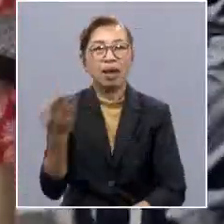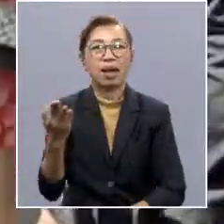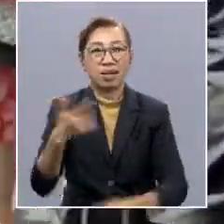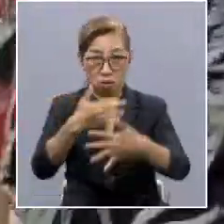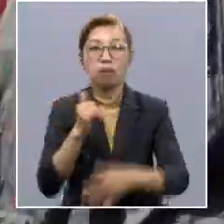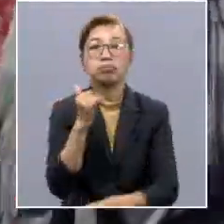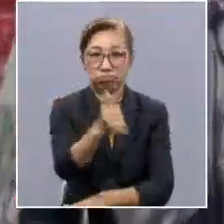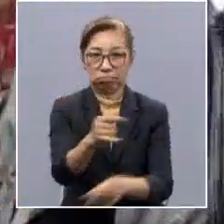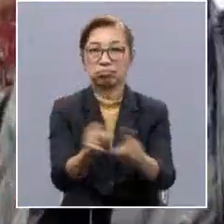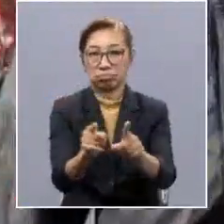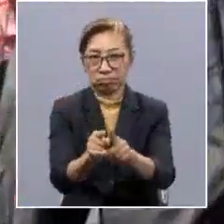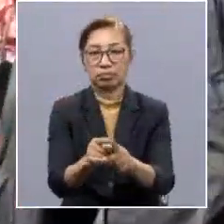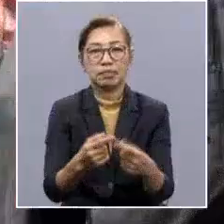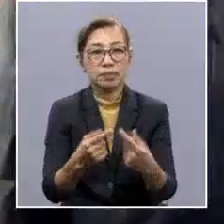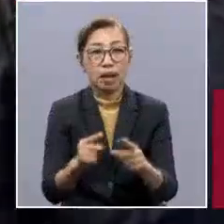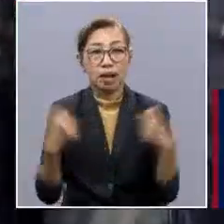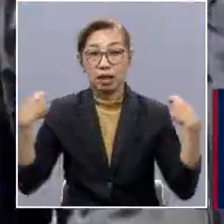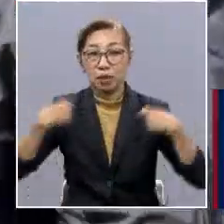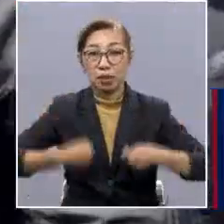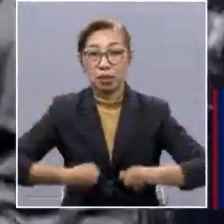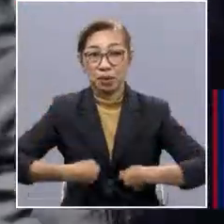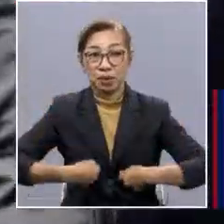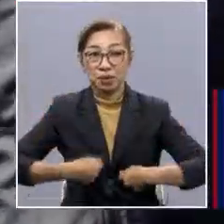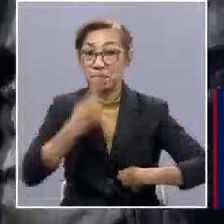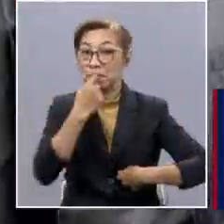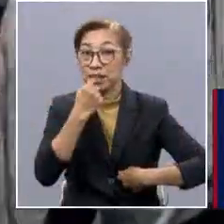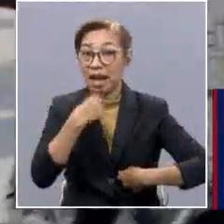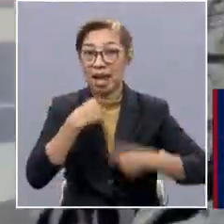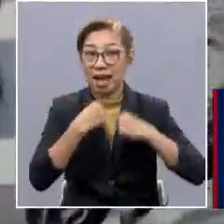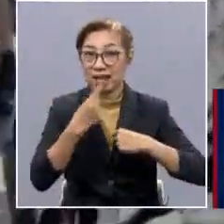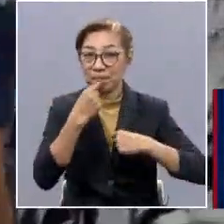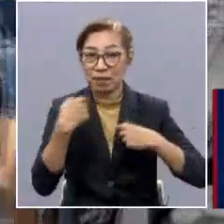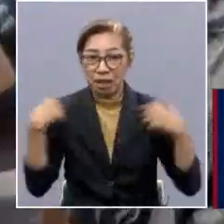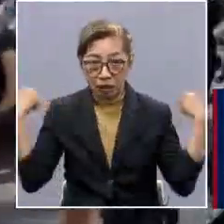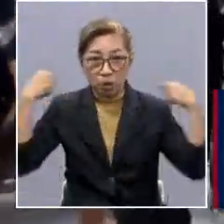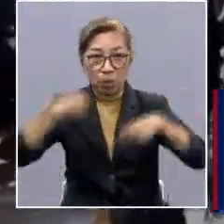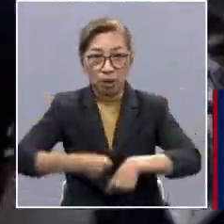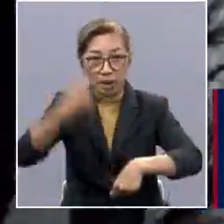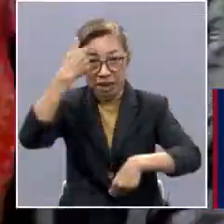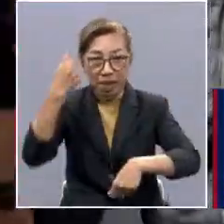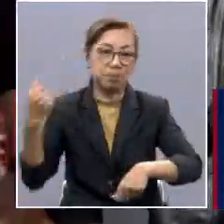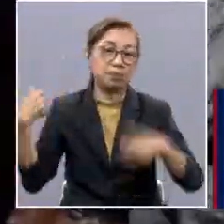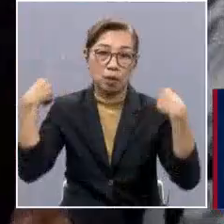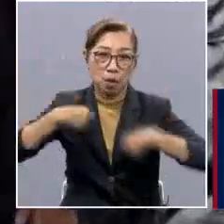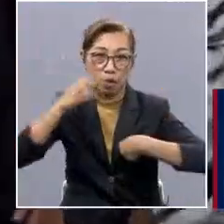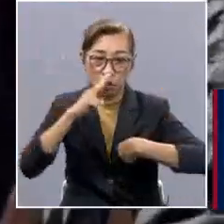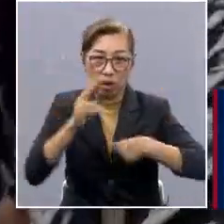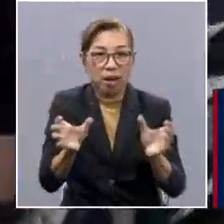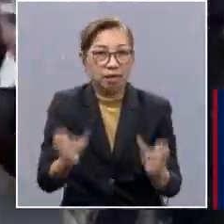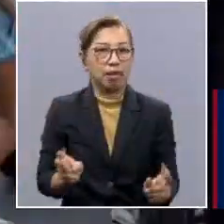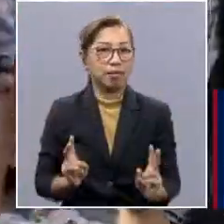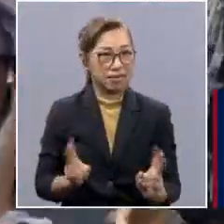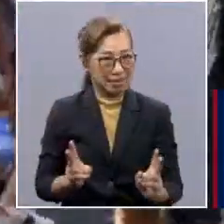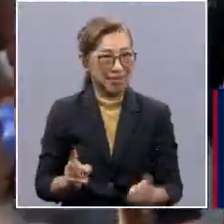ราชเหมือนกันคุณผู้ชมแล้วใส่เสื้อเชิ้ตสีแดงนะคะคลุมทับด้วยแจ็คเก็ตสีดำโอ้โหใส่กางเกงยีนด้วยนะ